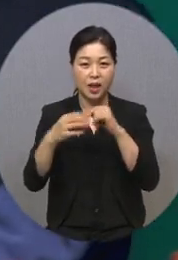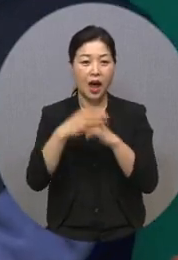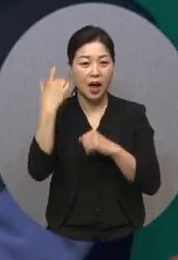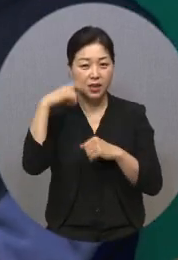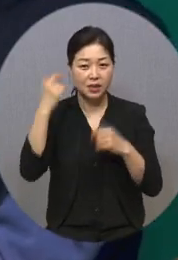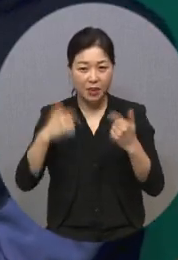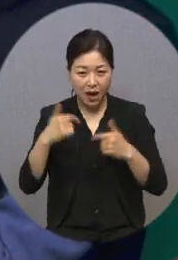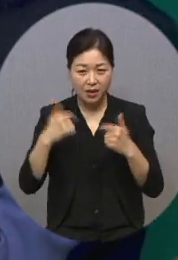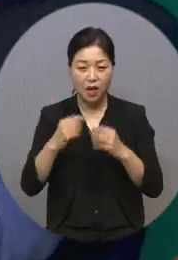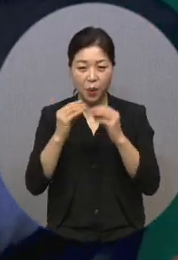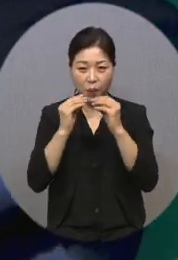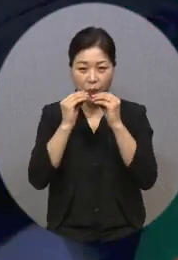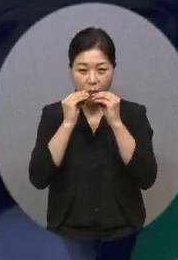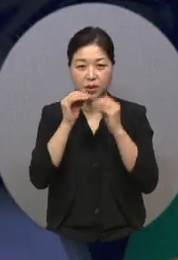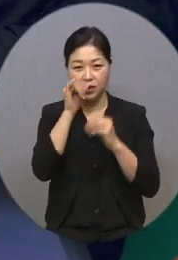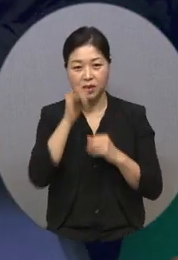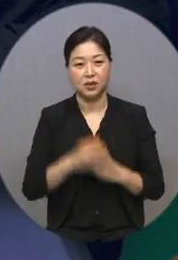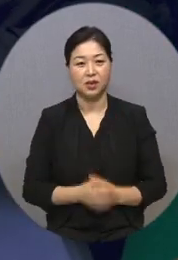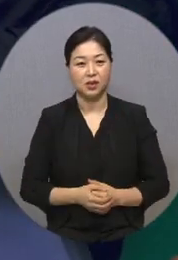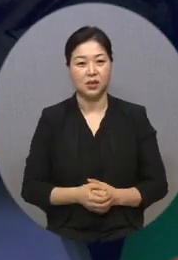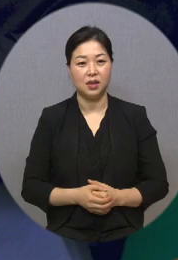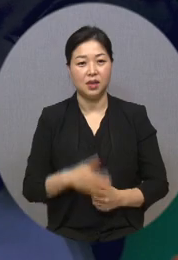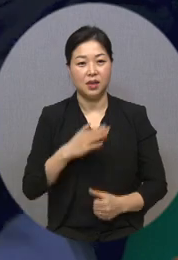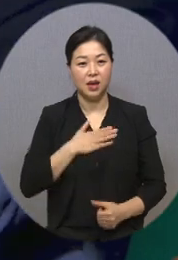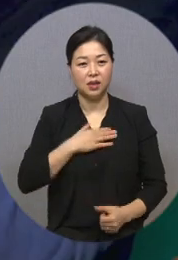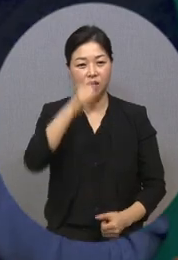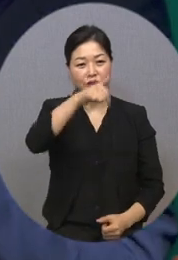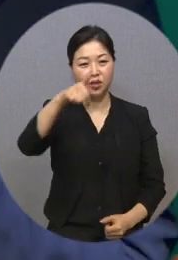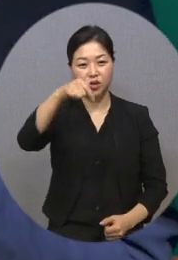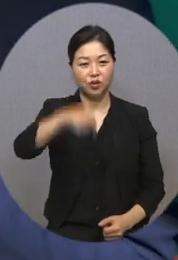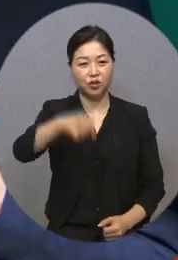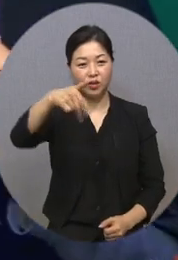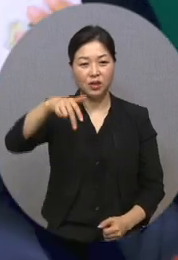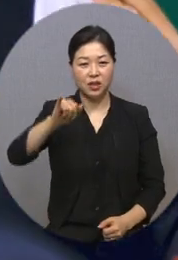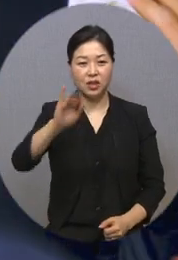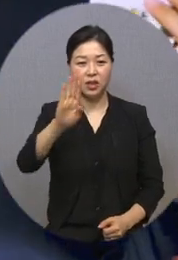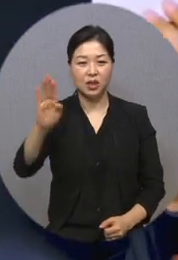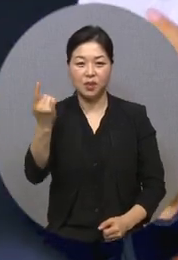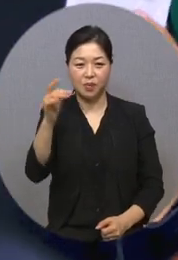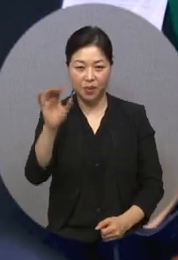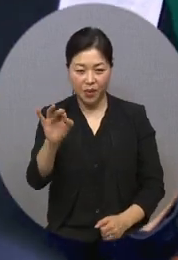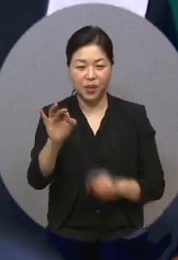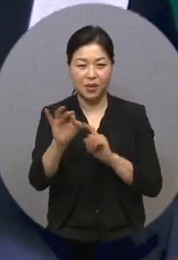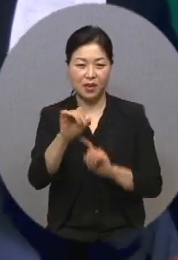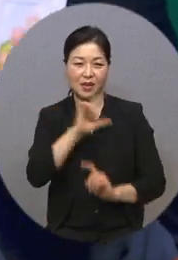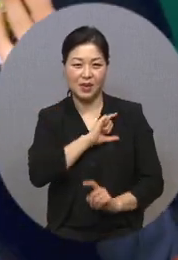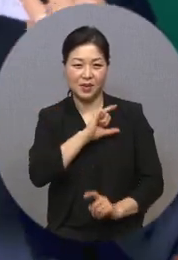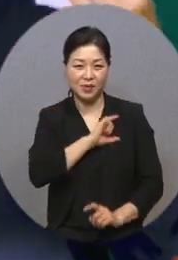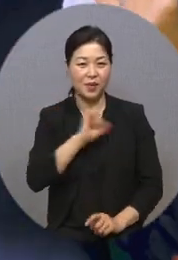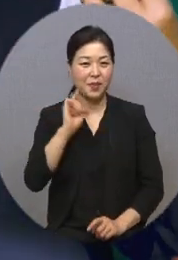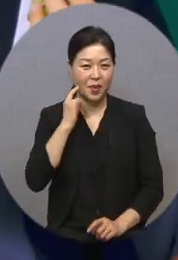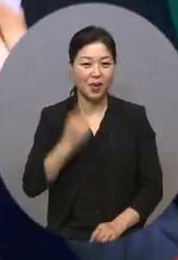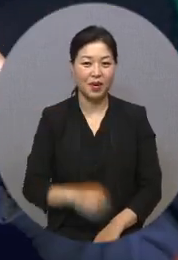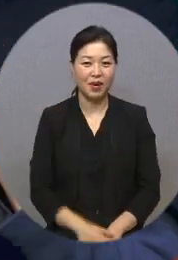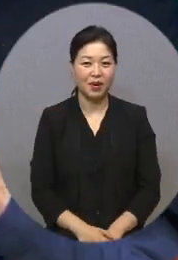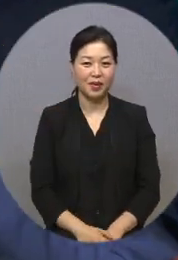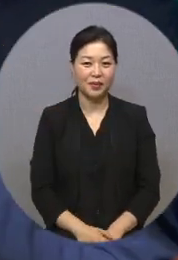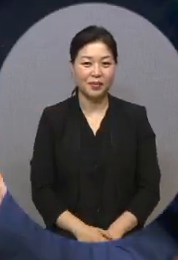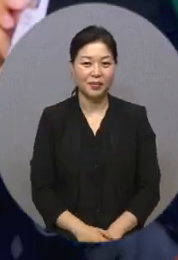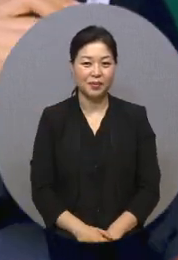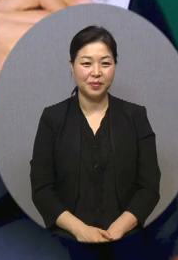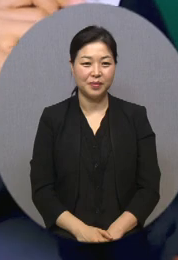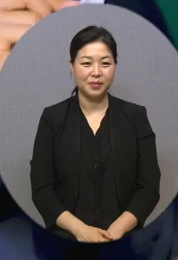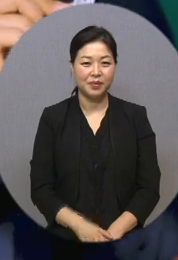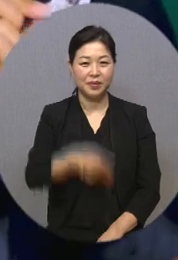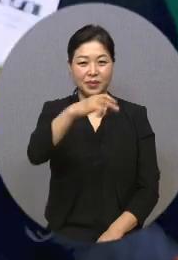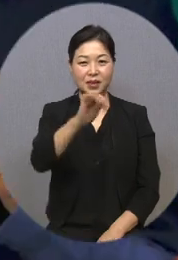제가 하나씩 먹거든요. 아우 나는 꾸찌뽕 먹을래. 꾸찌뽕. 이런 자 쫓아나. 오 맛도 좋아. 야 신한